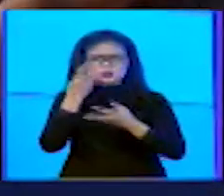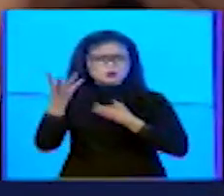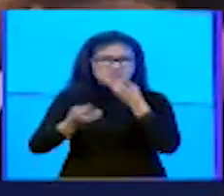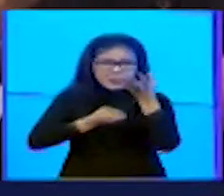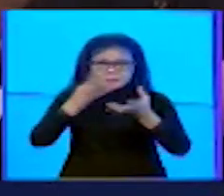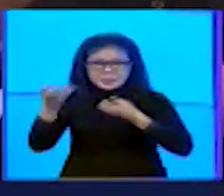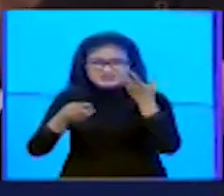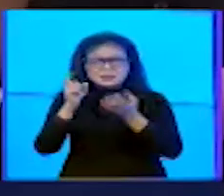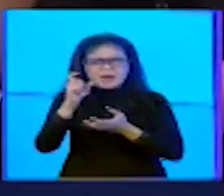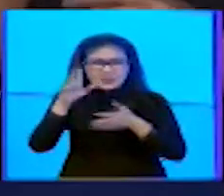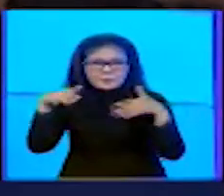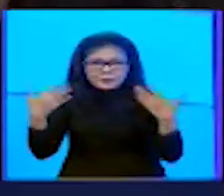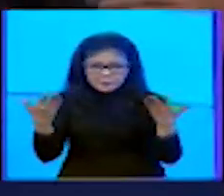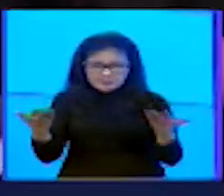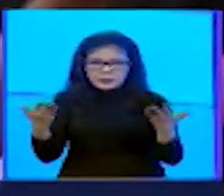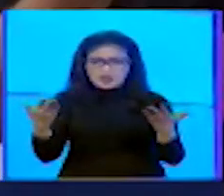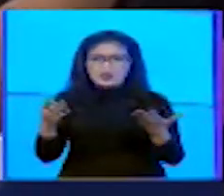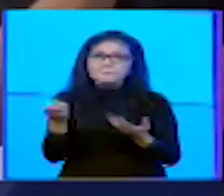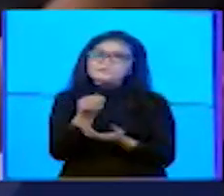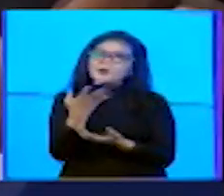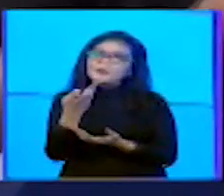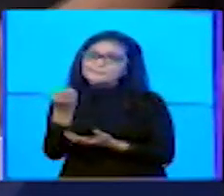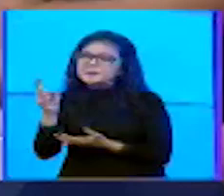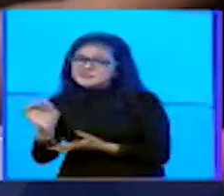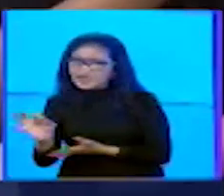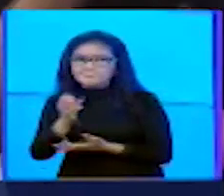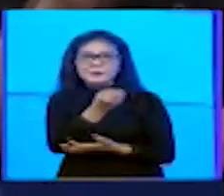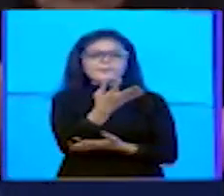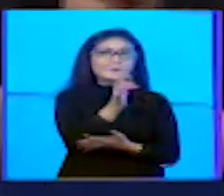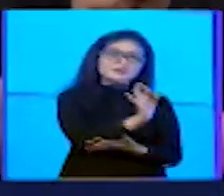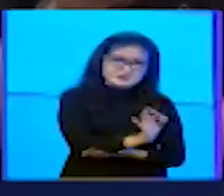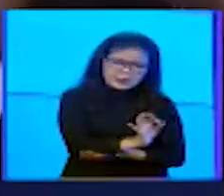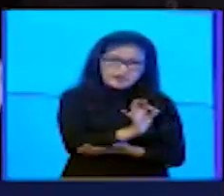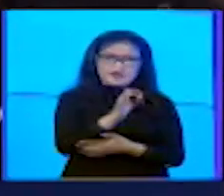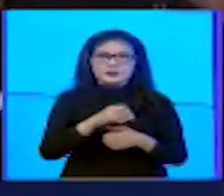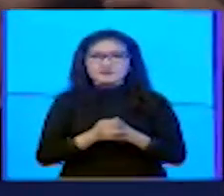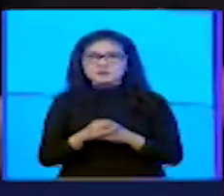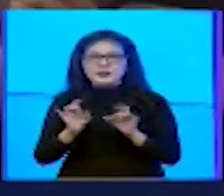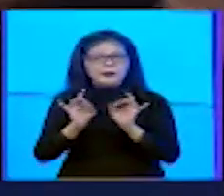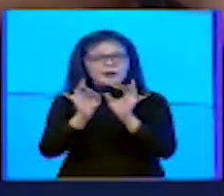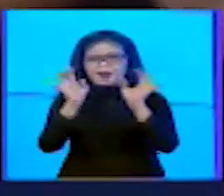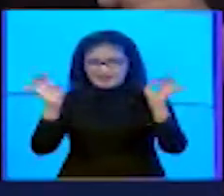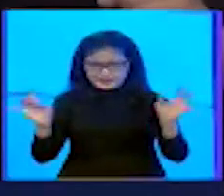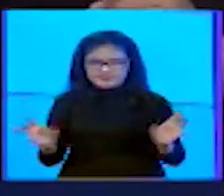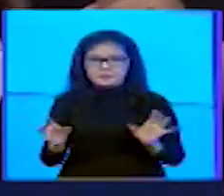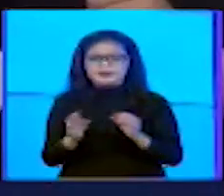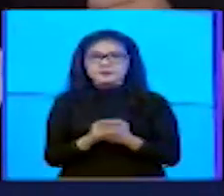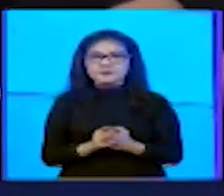teknisnya tentang restoran berapa persen, kegiatan sosial dilarang, dan lain-lain. Ya, itu dimulai tanggal sekarang, tanggal